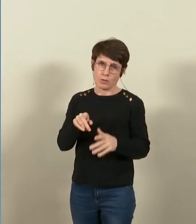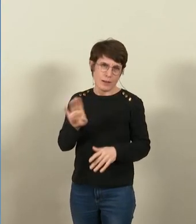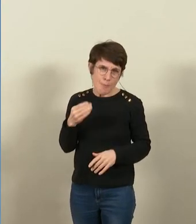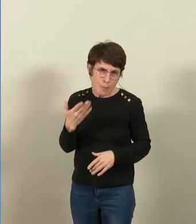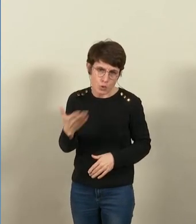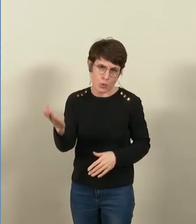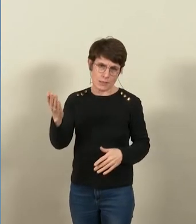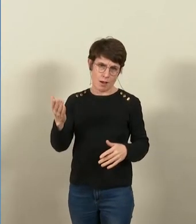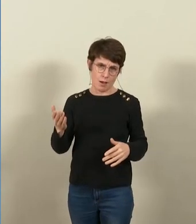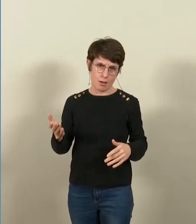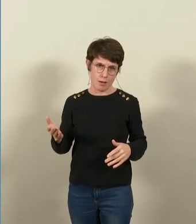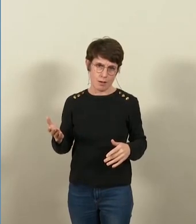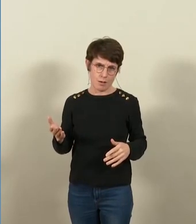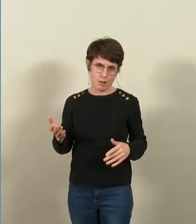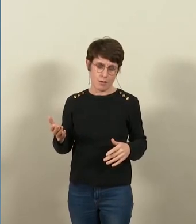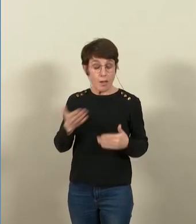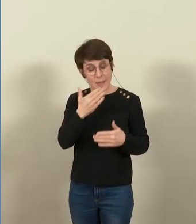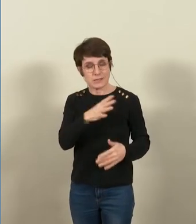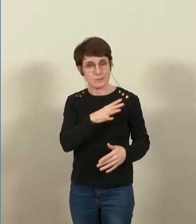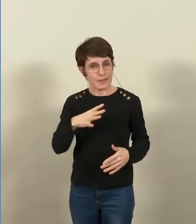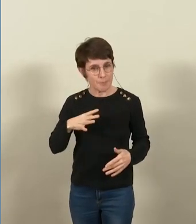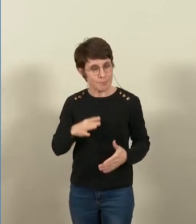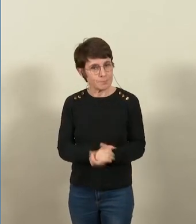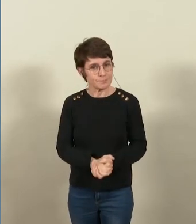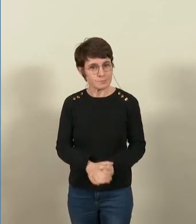ses élus je vous remercie